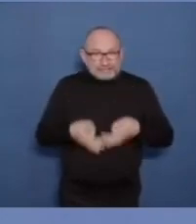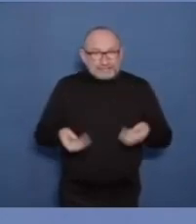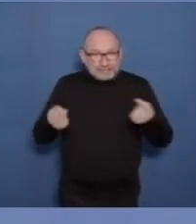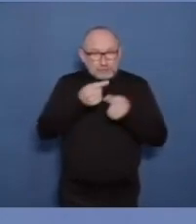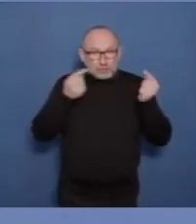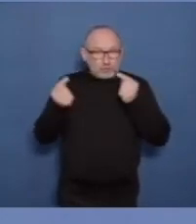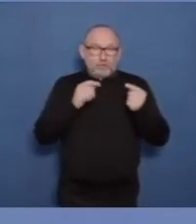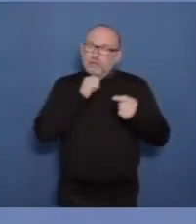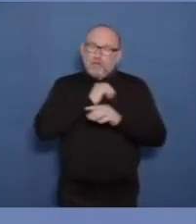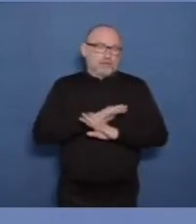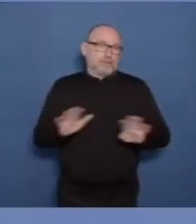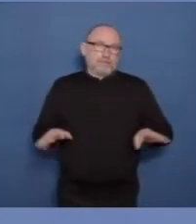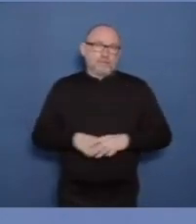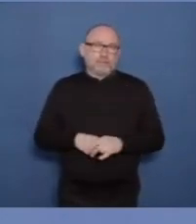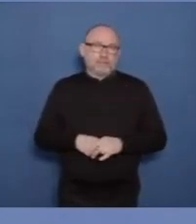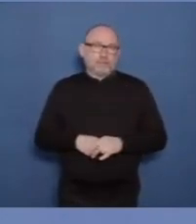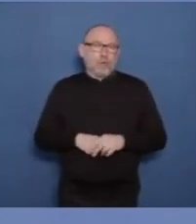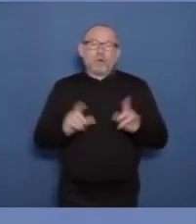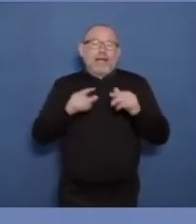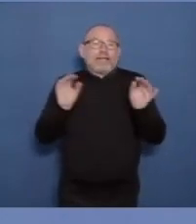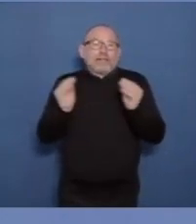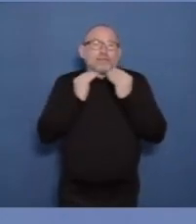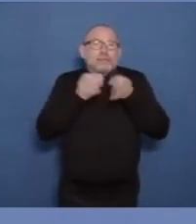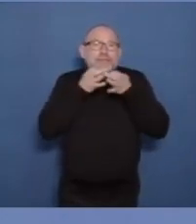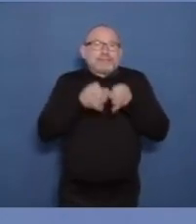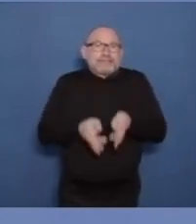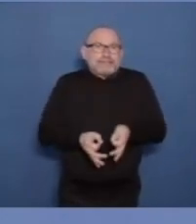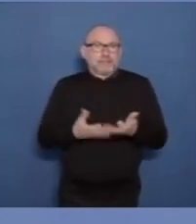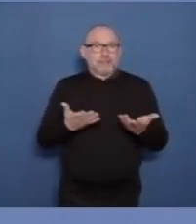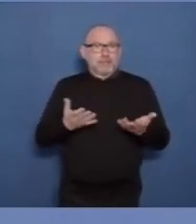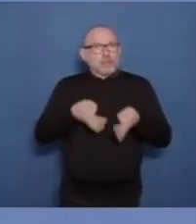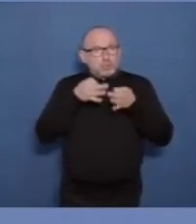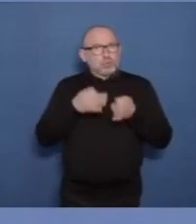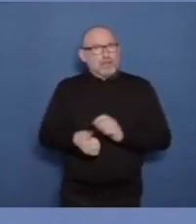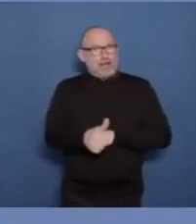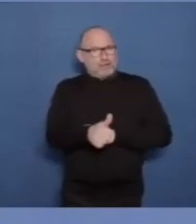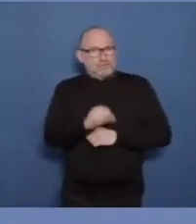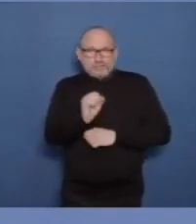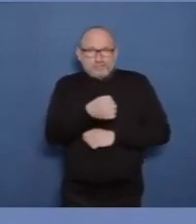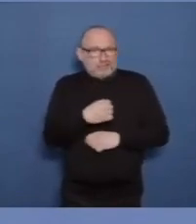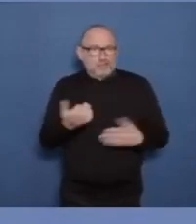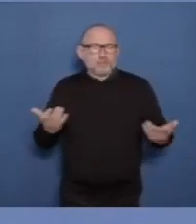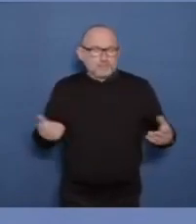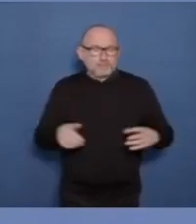eintreten. Mir liegen auch nicht die Informationen vor, um so etwas zu beurteilen.